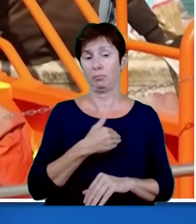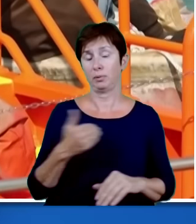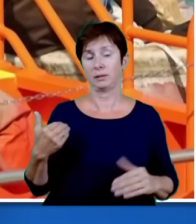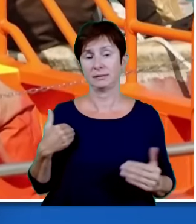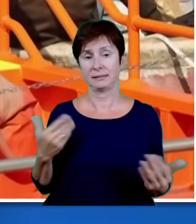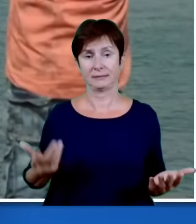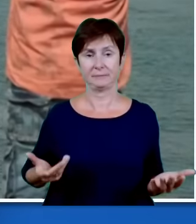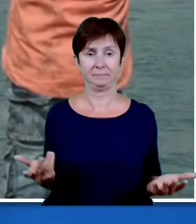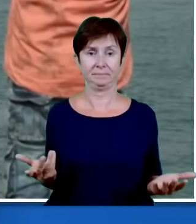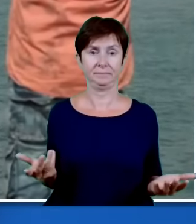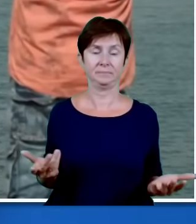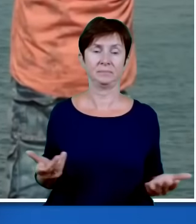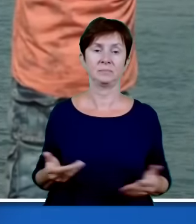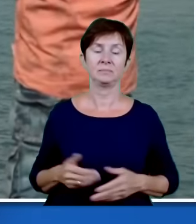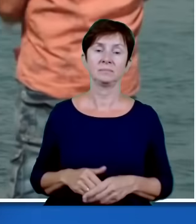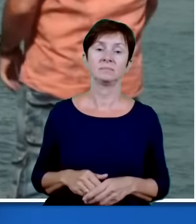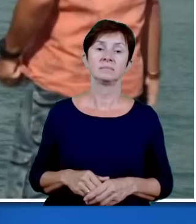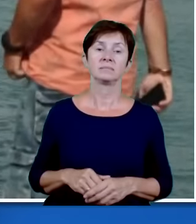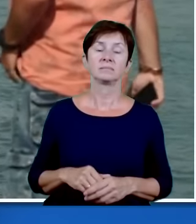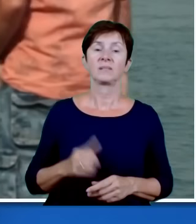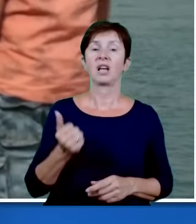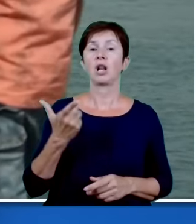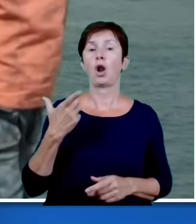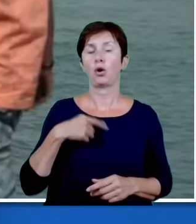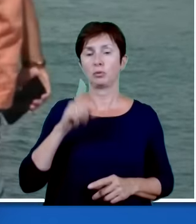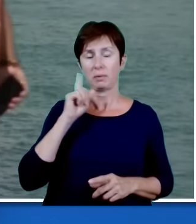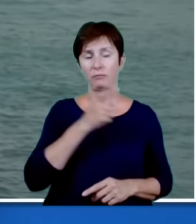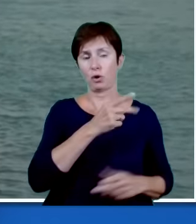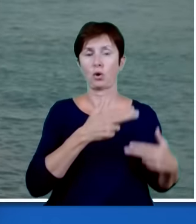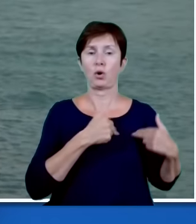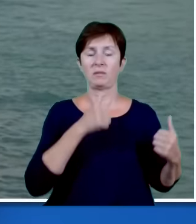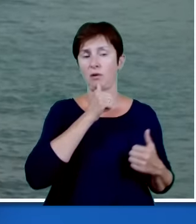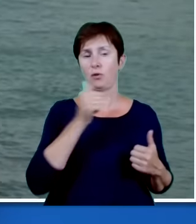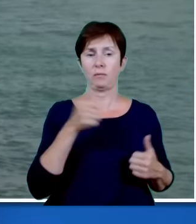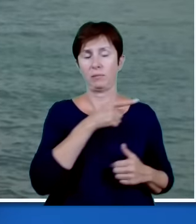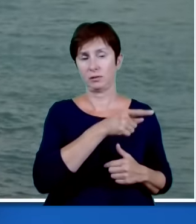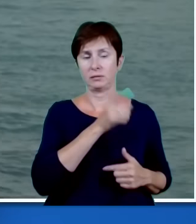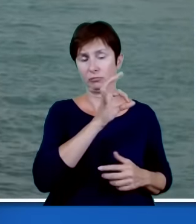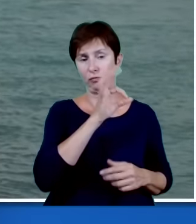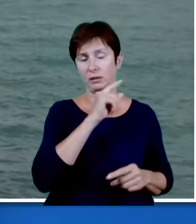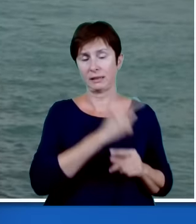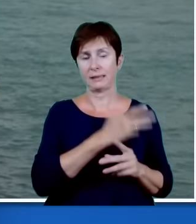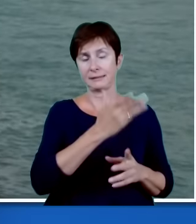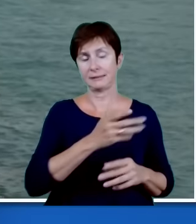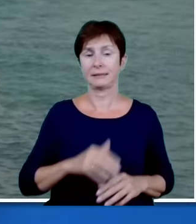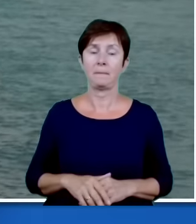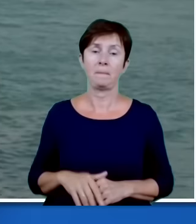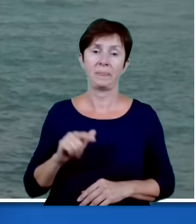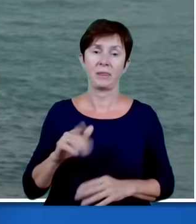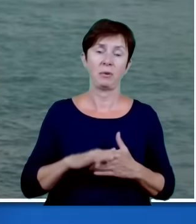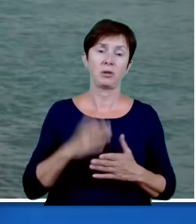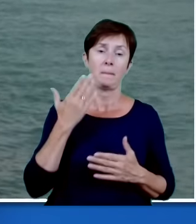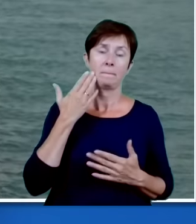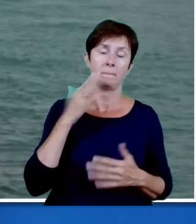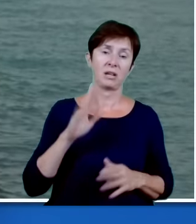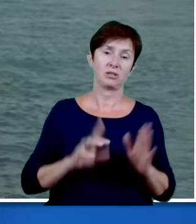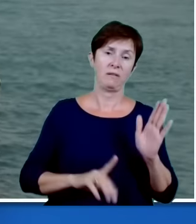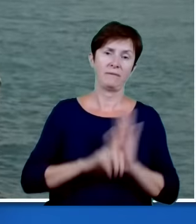już będzie należało do Komisji Europejskiej zostaną do Polski relokowanie i to będą bardzo wysokie